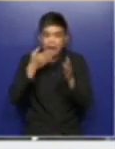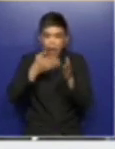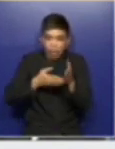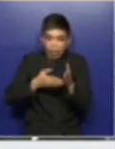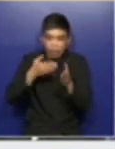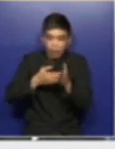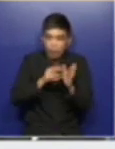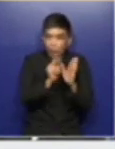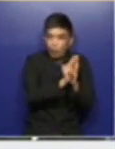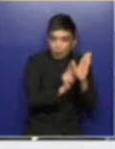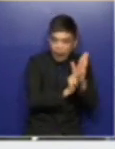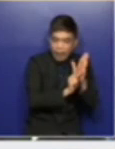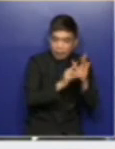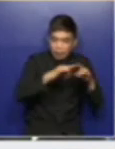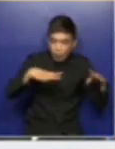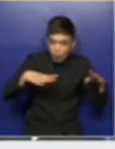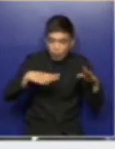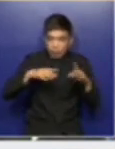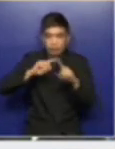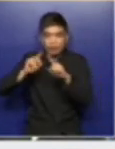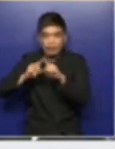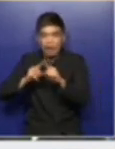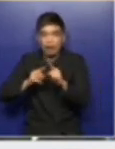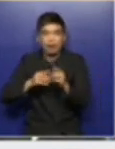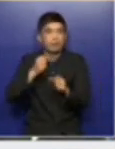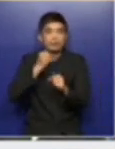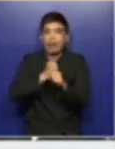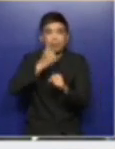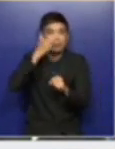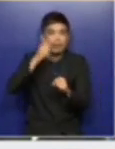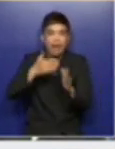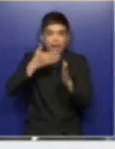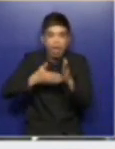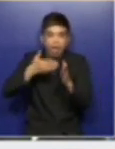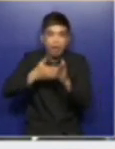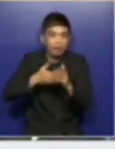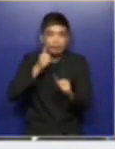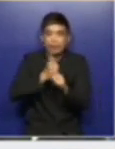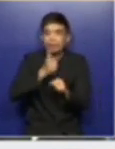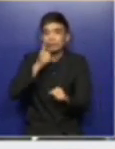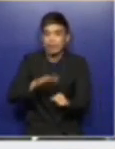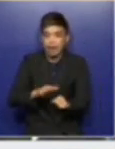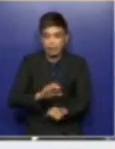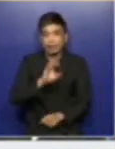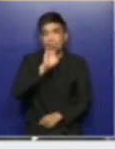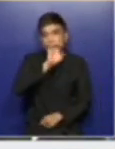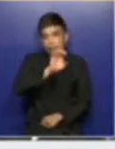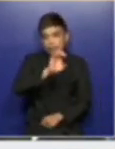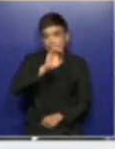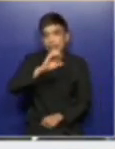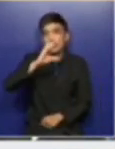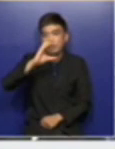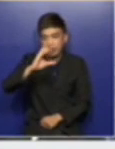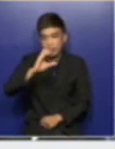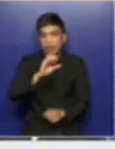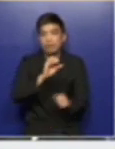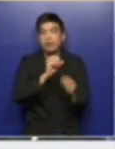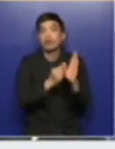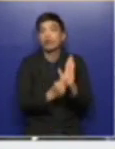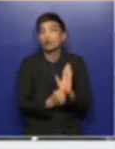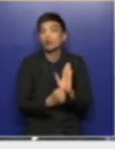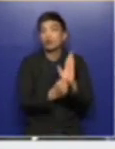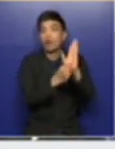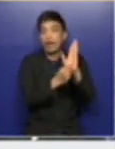ฎหมายที่เกี่ยวข้องหลายฉบับไม่สามารถดำเนินการได้เพราะนั้น EC เป็นต้นแบบนะครับท่านเองก็เขียนมาเป็นต้นแบบในการพัฒ